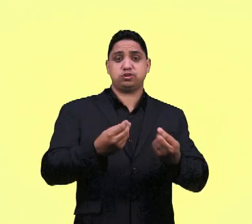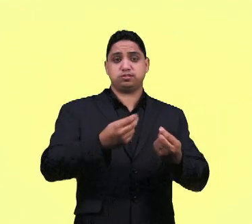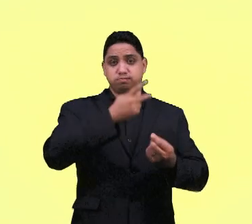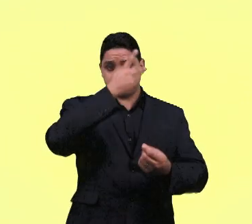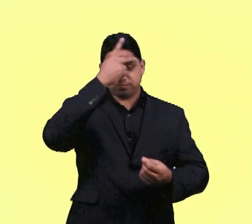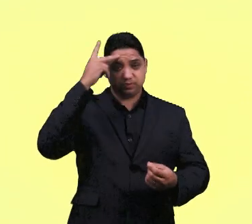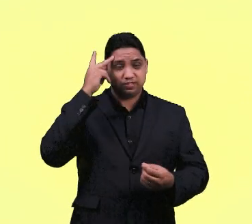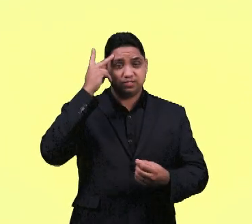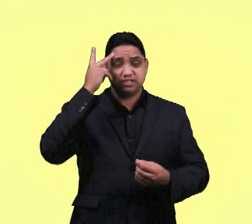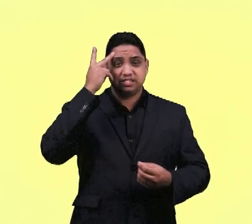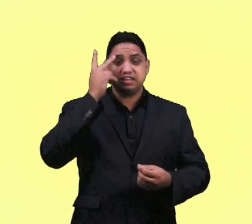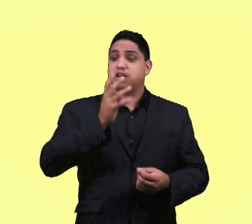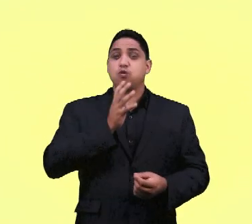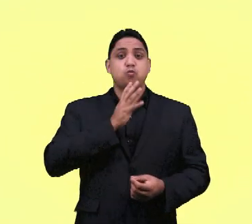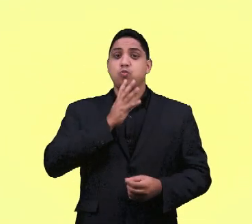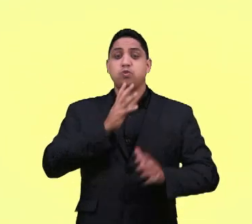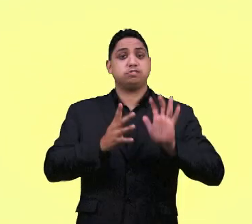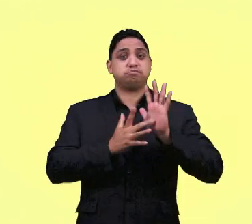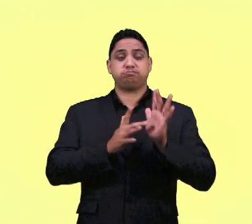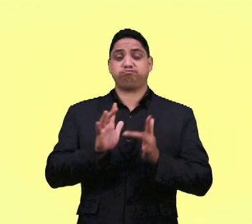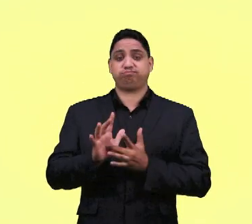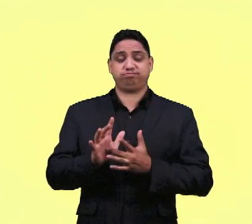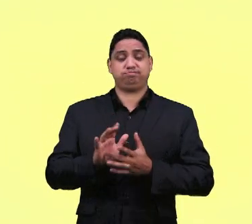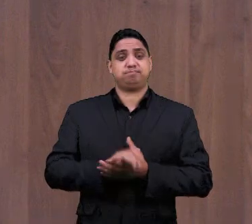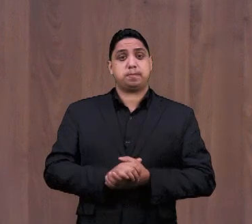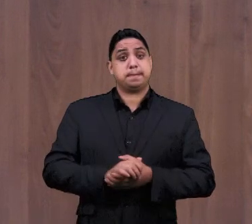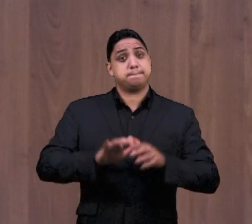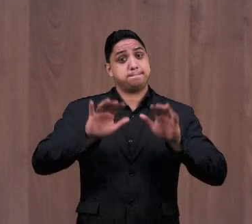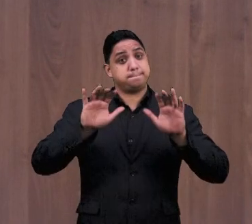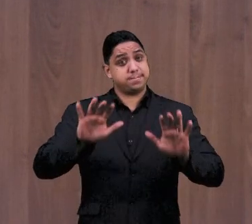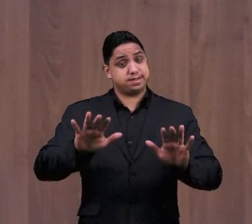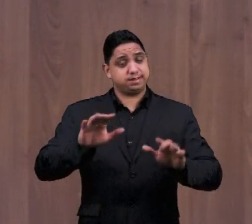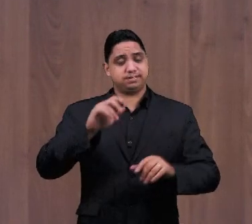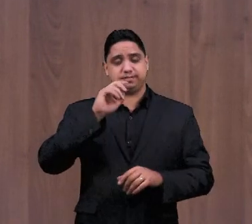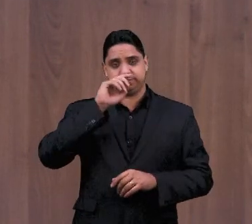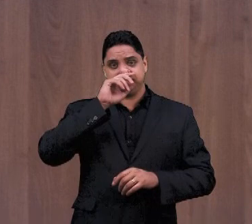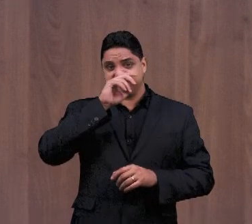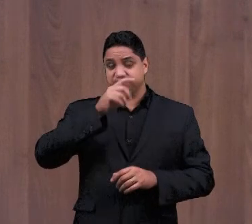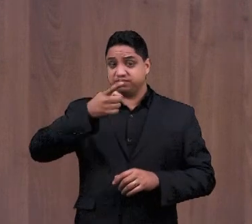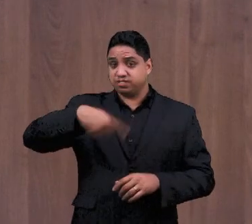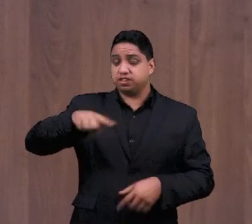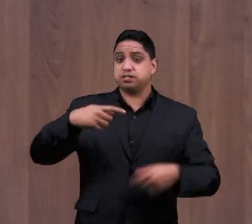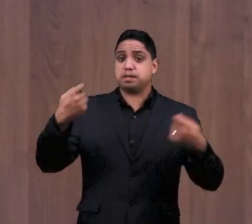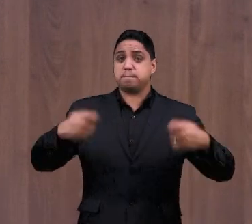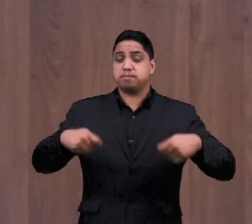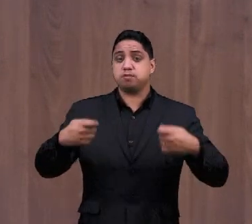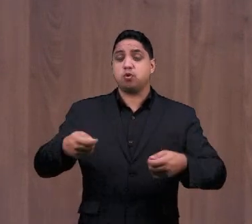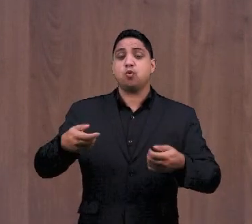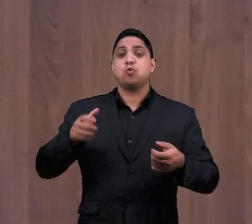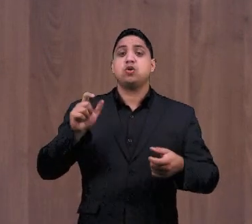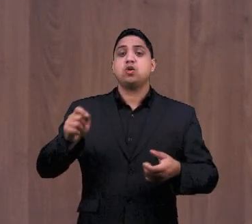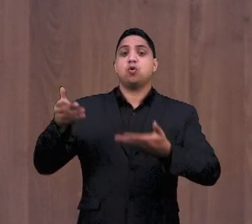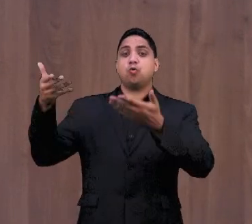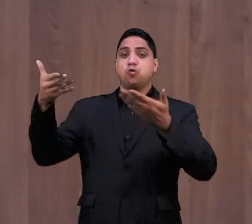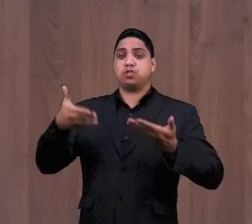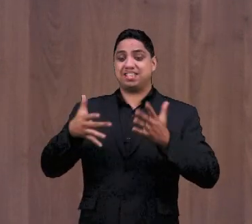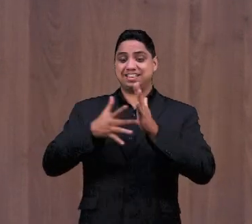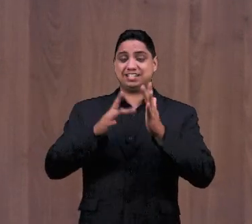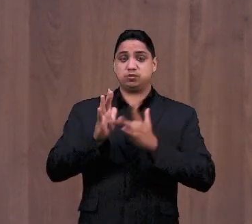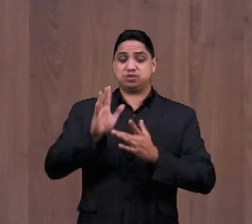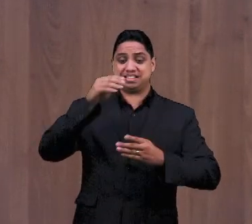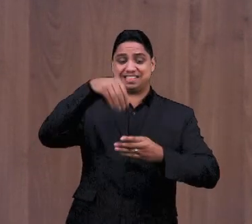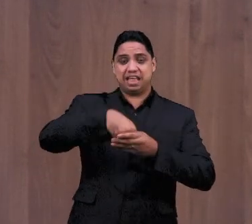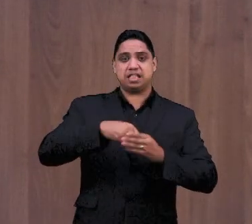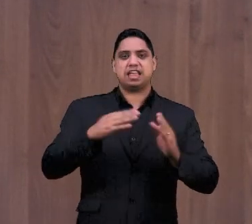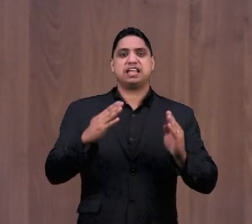du grand-père, enfin de la vie de tous ceux qui ne connaissent pas Jésus. Mais pour cela, on a besoin d'inviter Jésus pour entrer